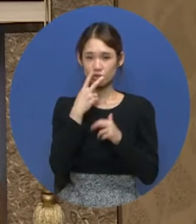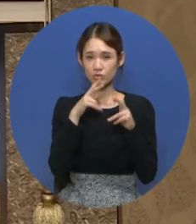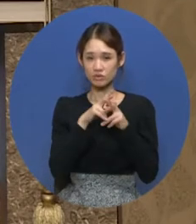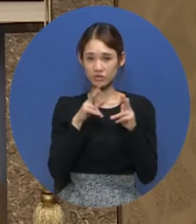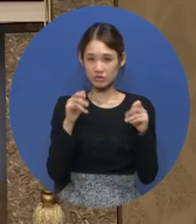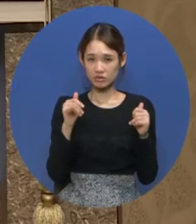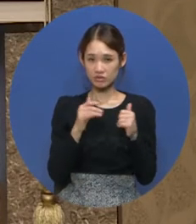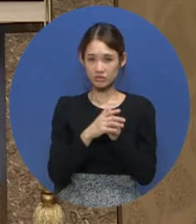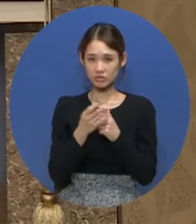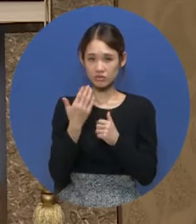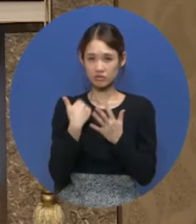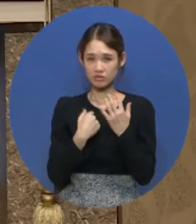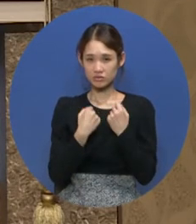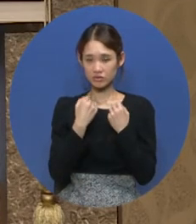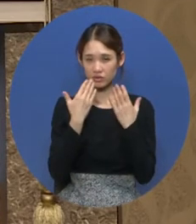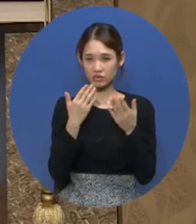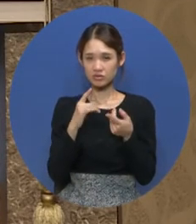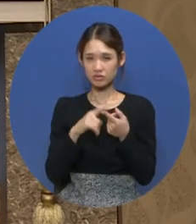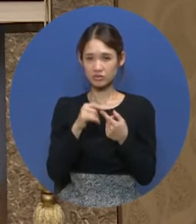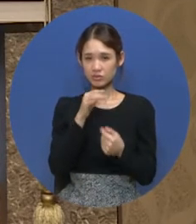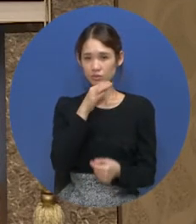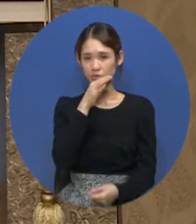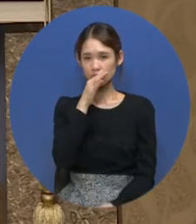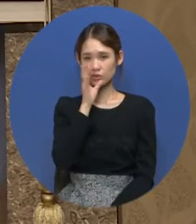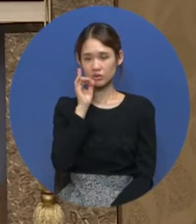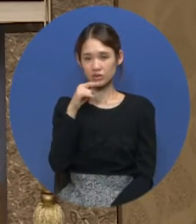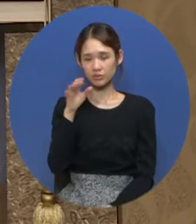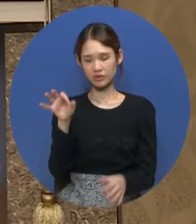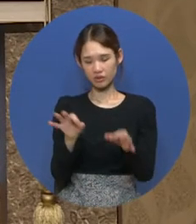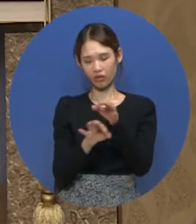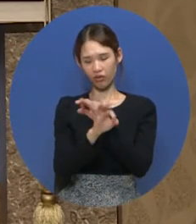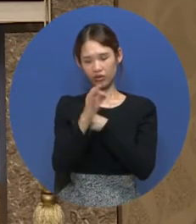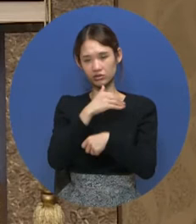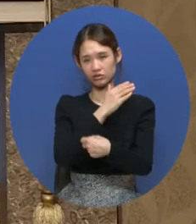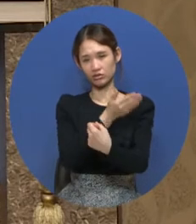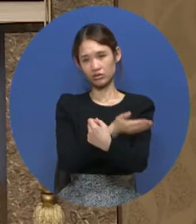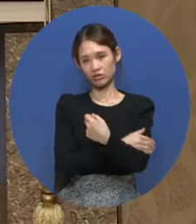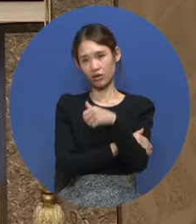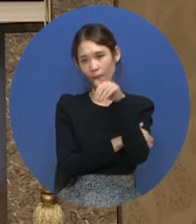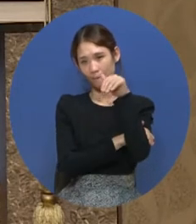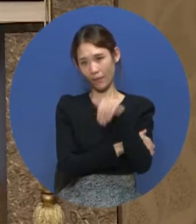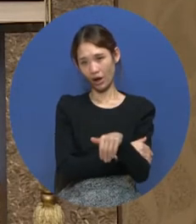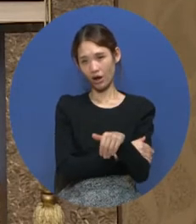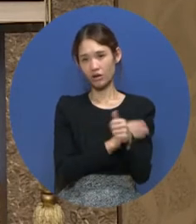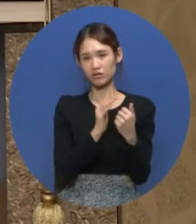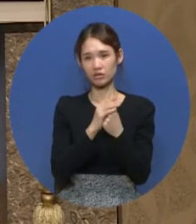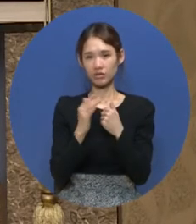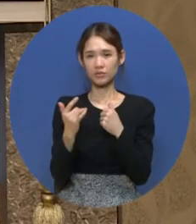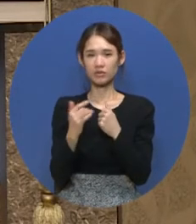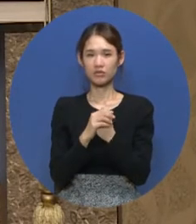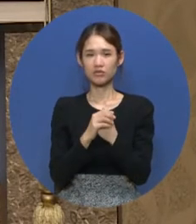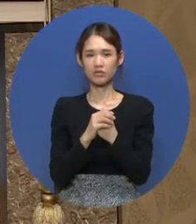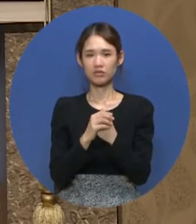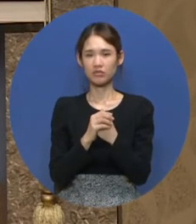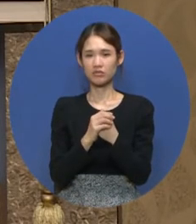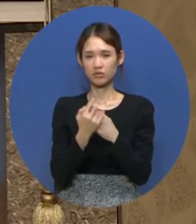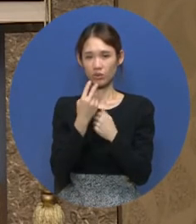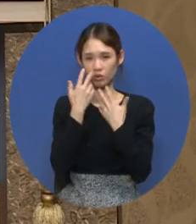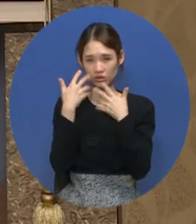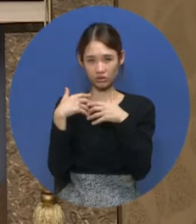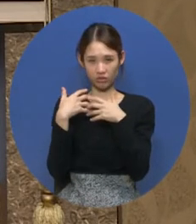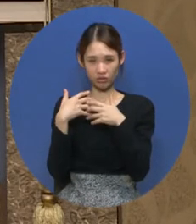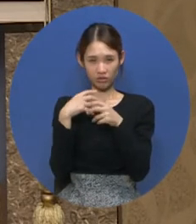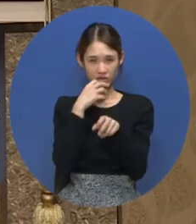분들이 아까 말씀드렸듯이 에 고령화에 그 다음에 어 경제적 능력이 얻고 그러다 보니까 공기청정기